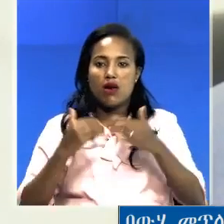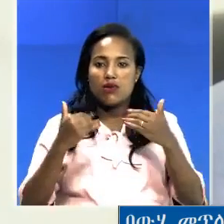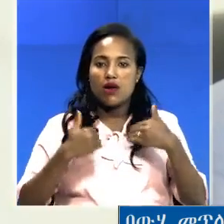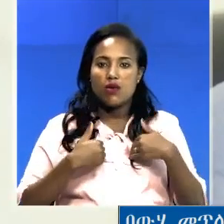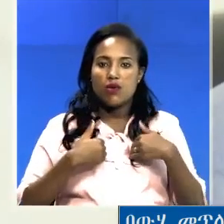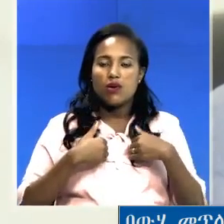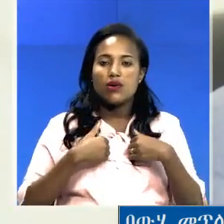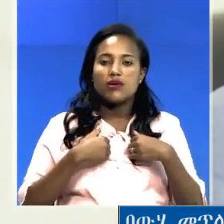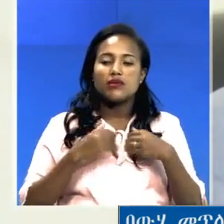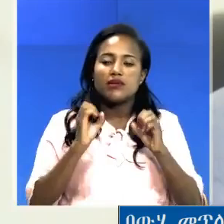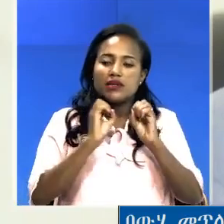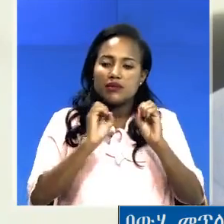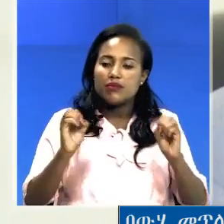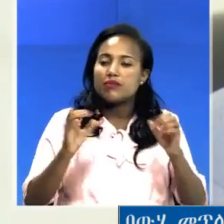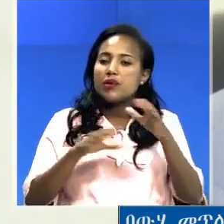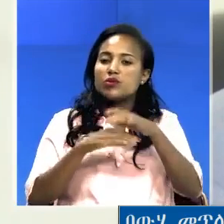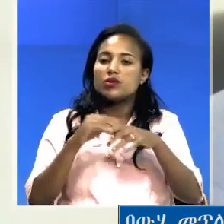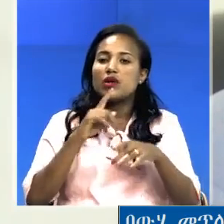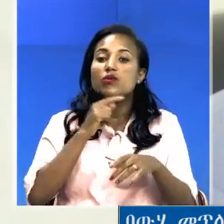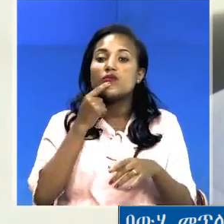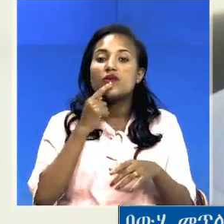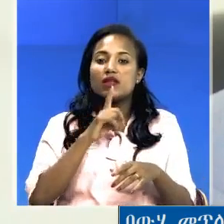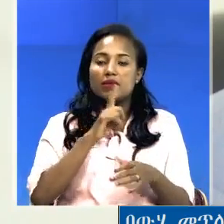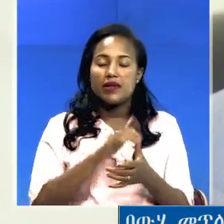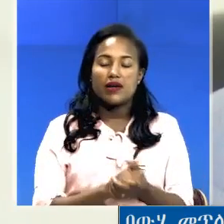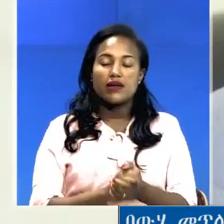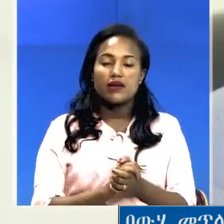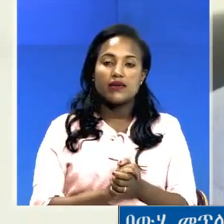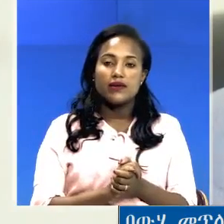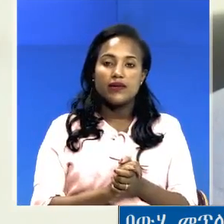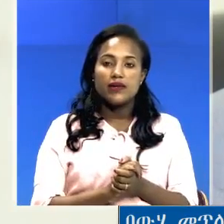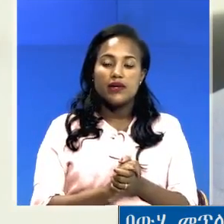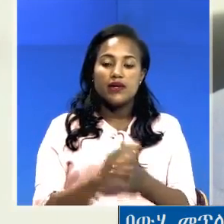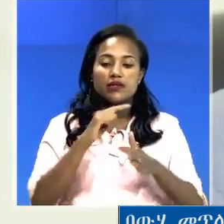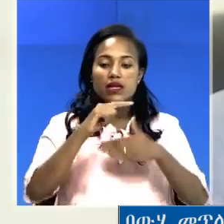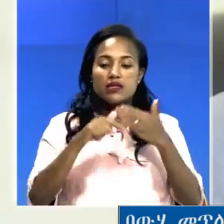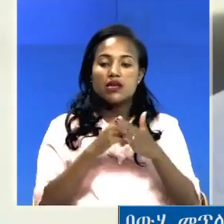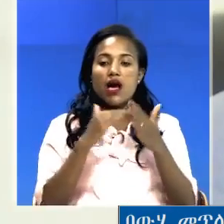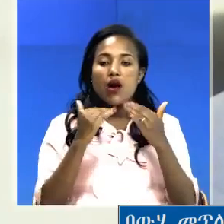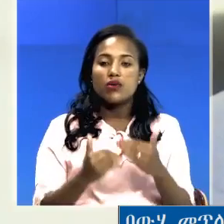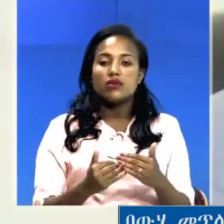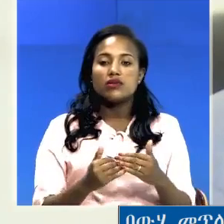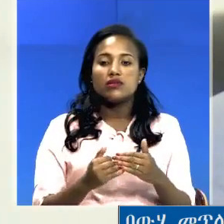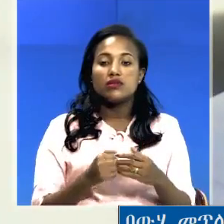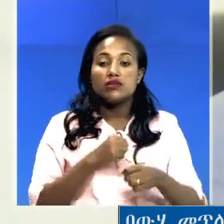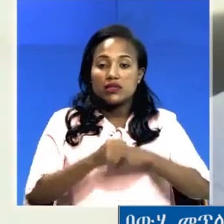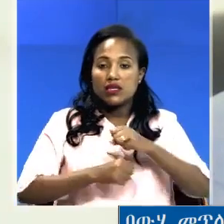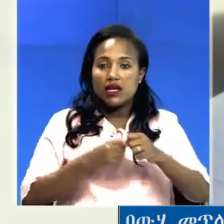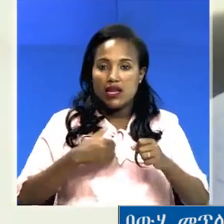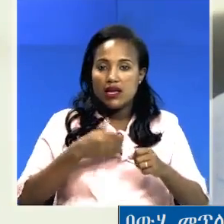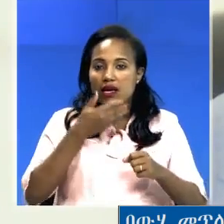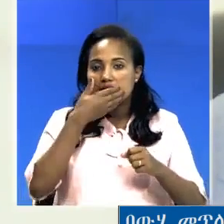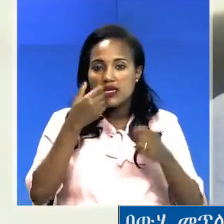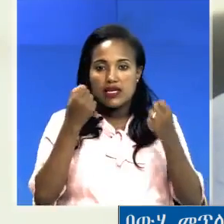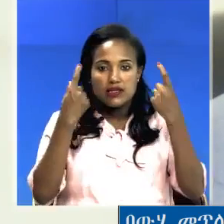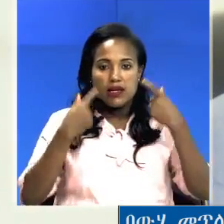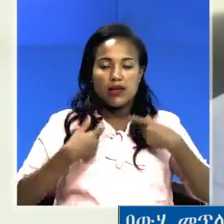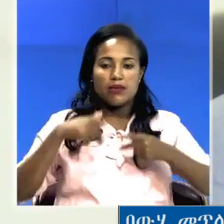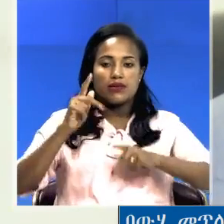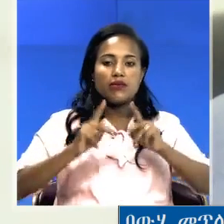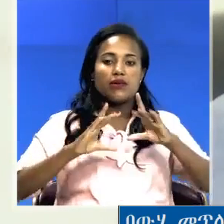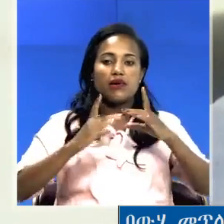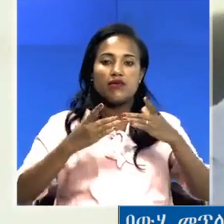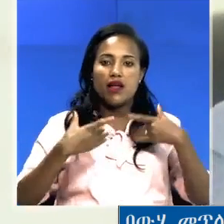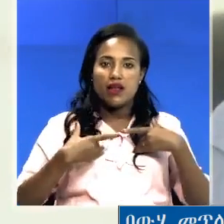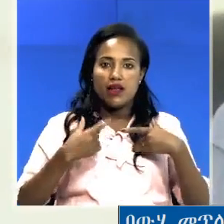የትም የሚያስወጣ ብሶት ነው እነት ለመናገር ማለት ነው። ስለዚህ አሁን ብሶት አለ፣ የተሻለ ግንዛቤ ያለው የህብረተሰብ ክፍል አለ።